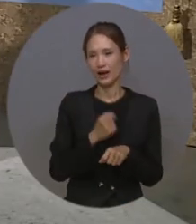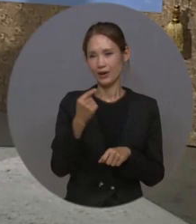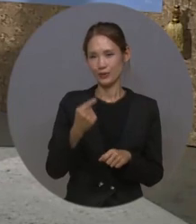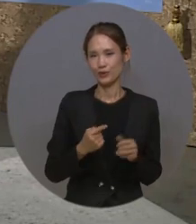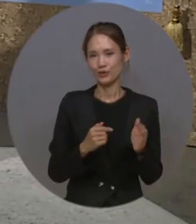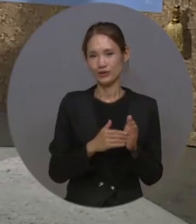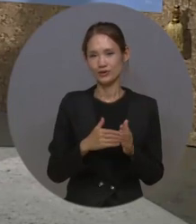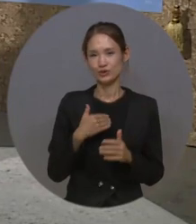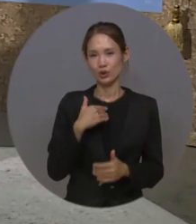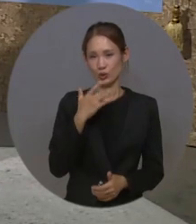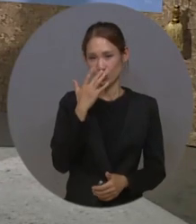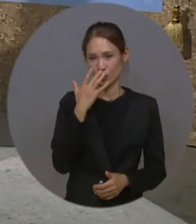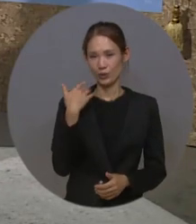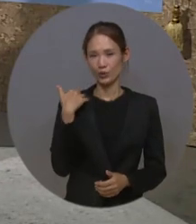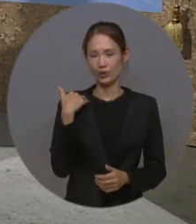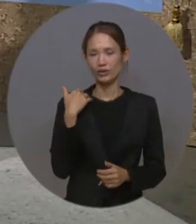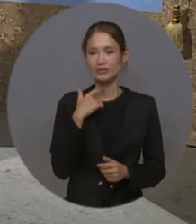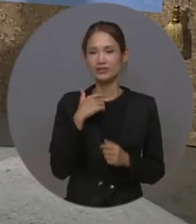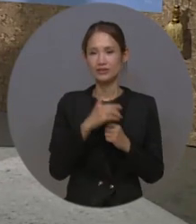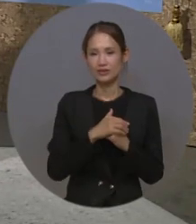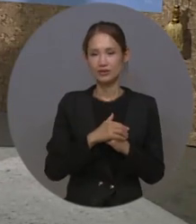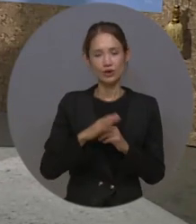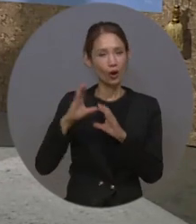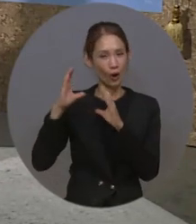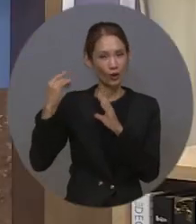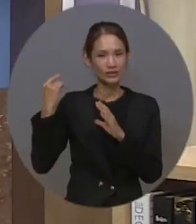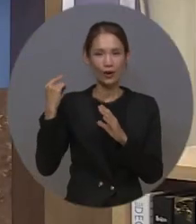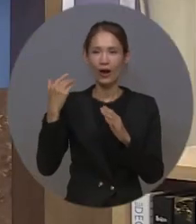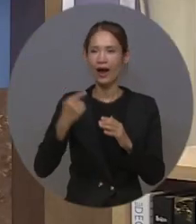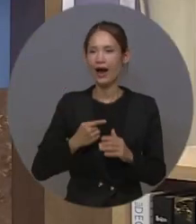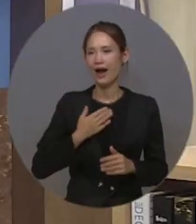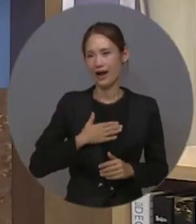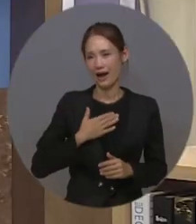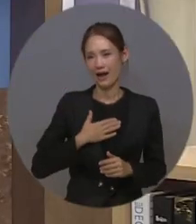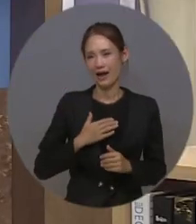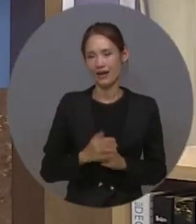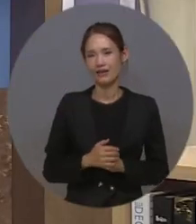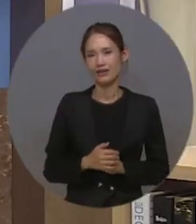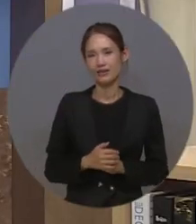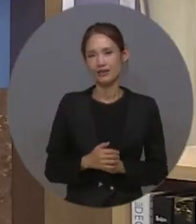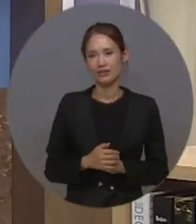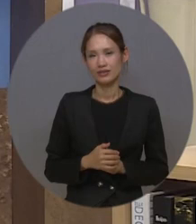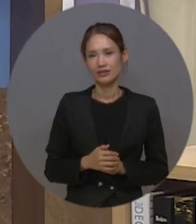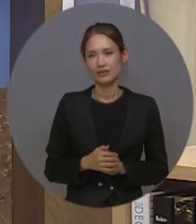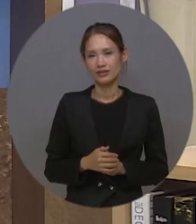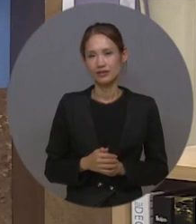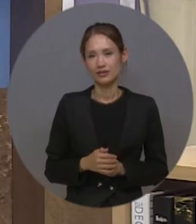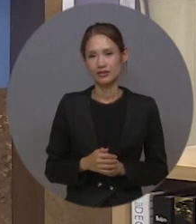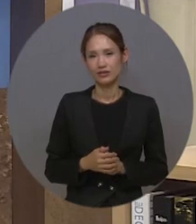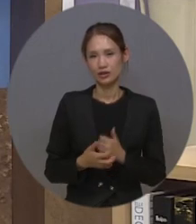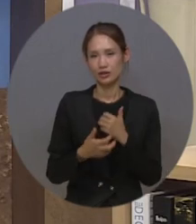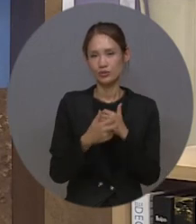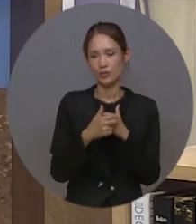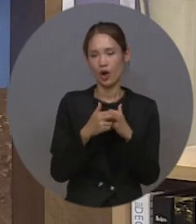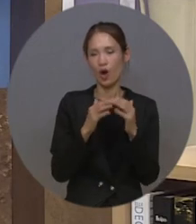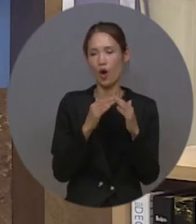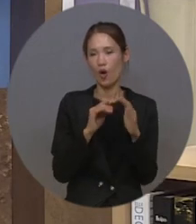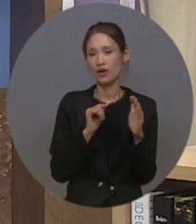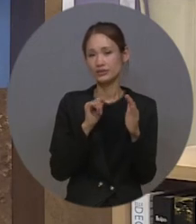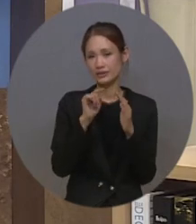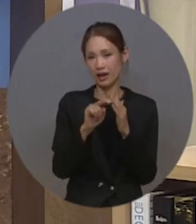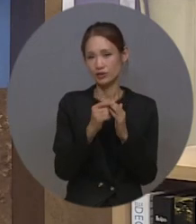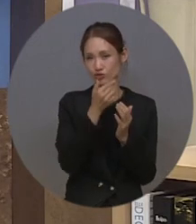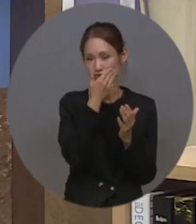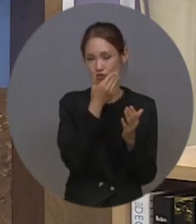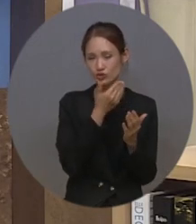네. 저조차도 몰랐던 사실을 지금 네. 대표님 통해서 많이 알게 됐는데 네. 사실 이제 병원을 가게 되는 좀 주요